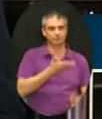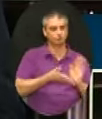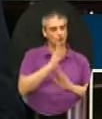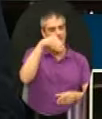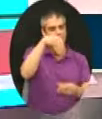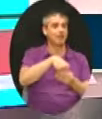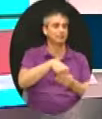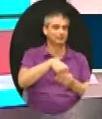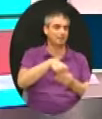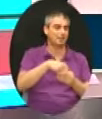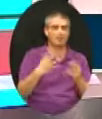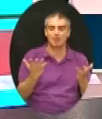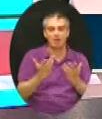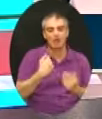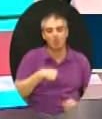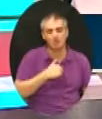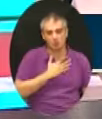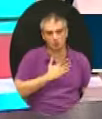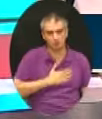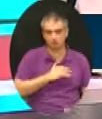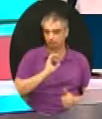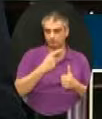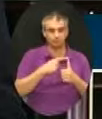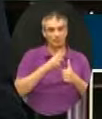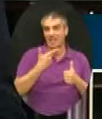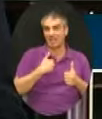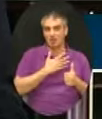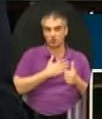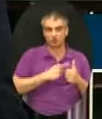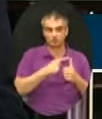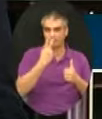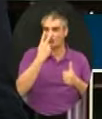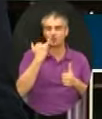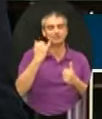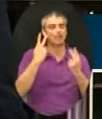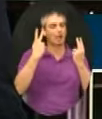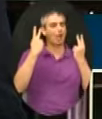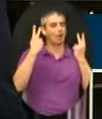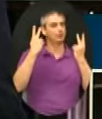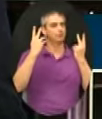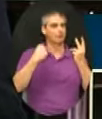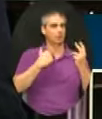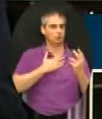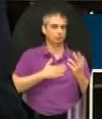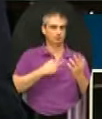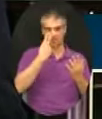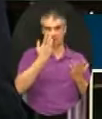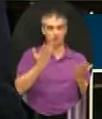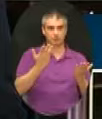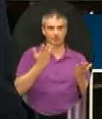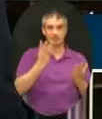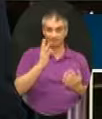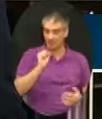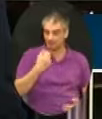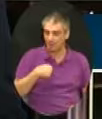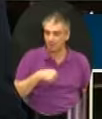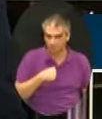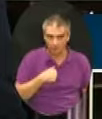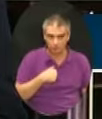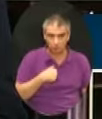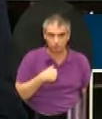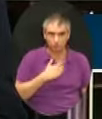לקלפי, איך אנחנו רוצים, א', איך אנחנו רוצים לראות, איזה ערכים אנחנו רוצים לראות, וגם האם אנחנו